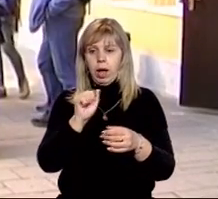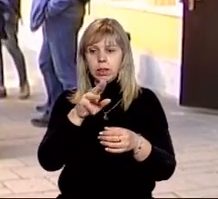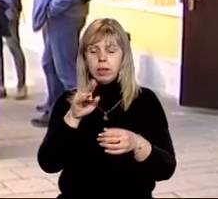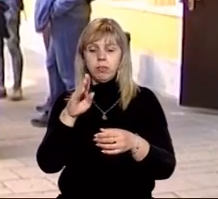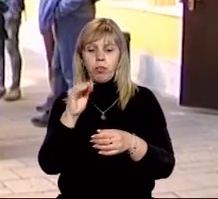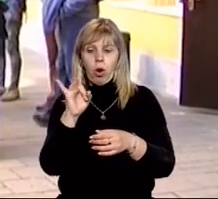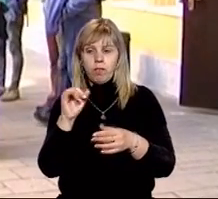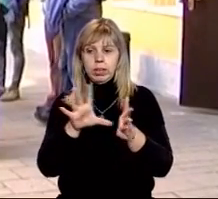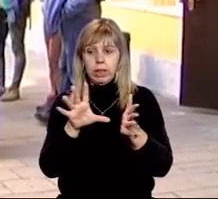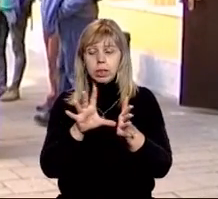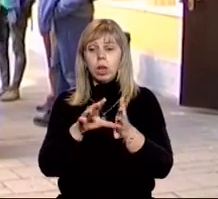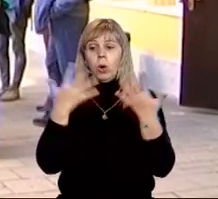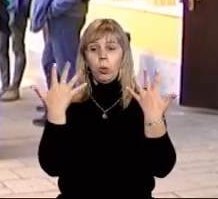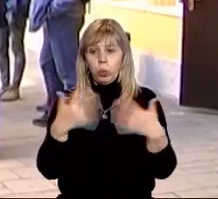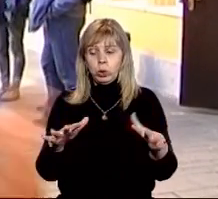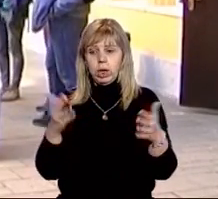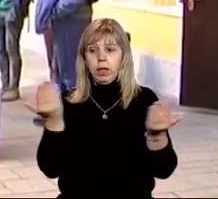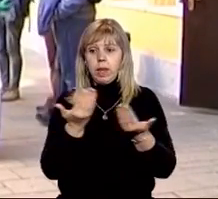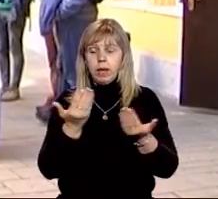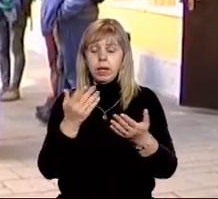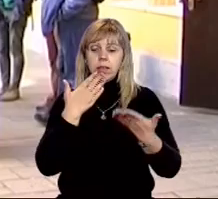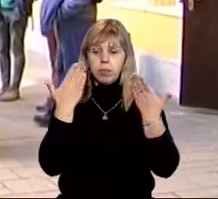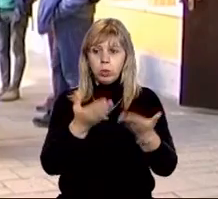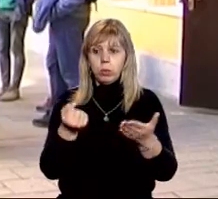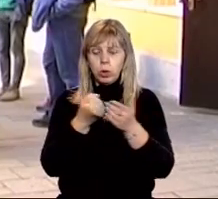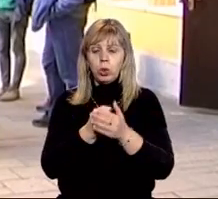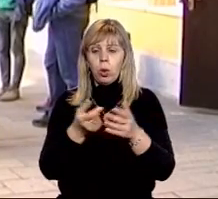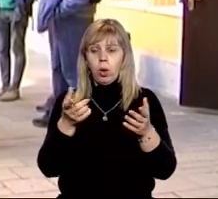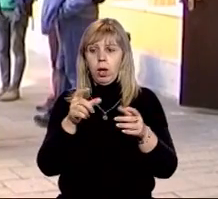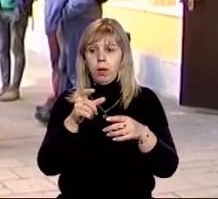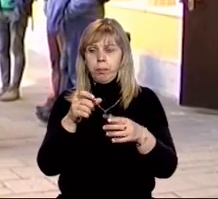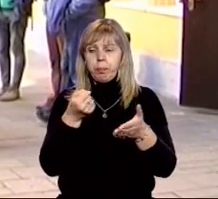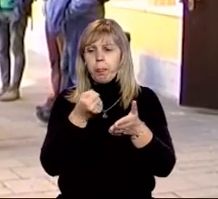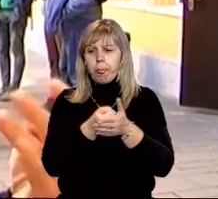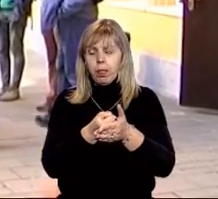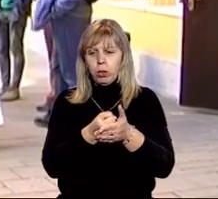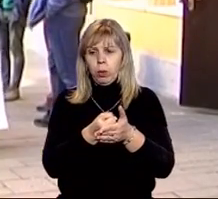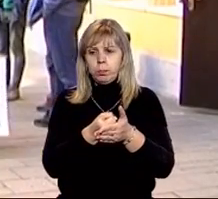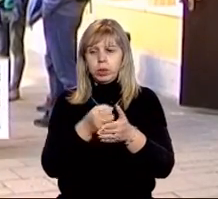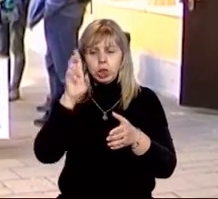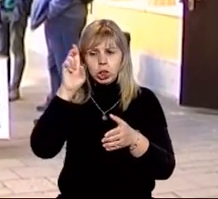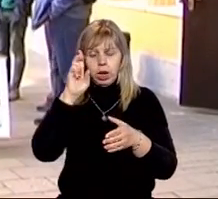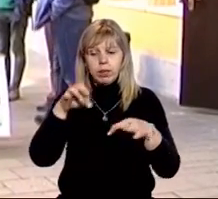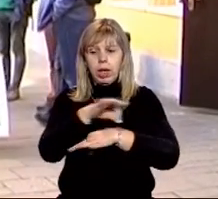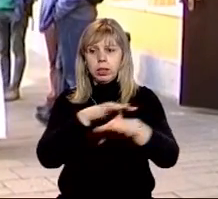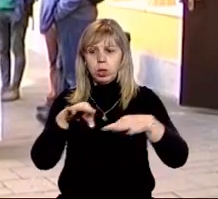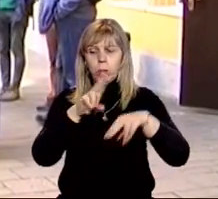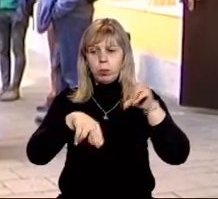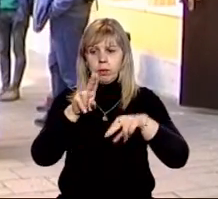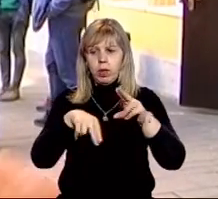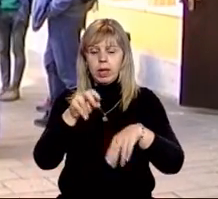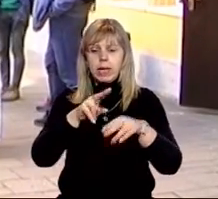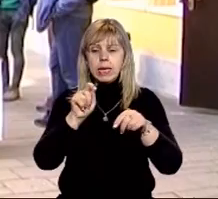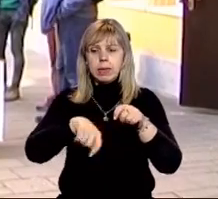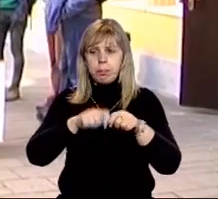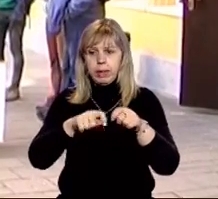Енерджі» уже, який звернувся до департаменту, до Державної архітектурної будівельної